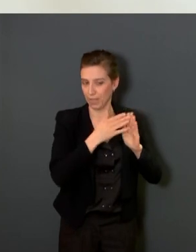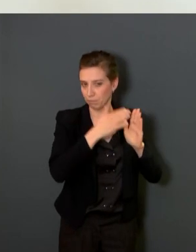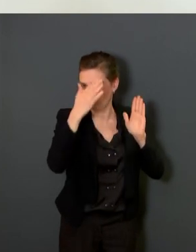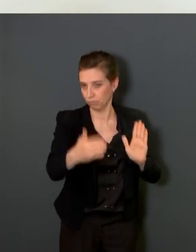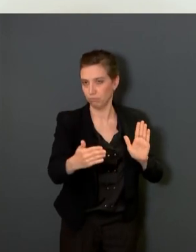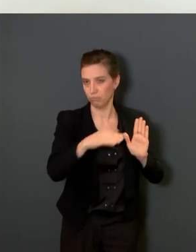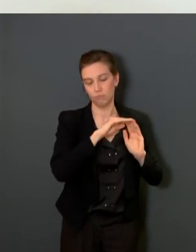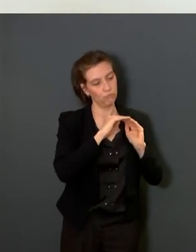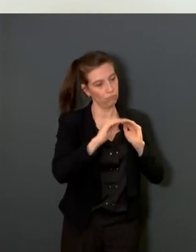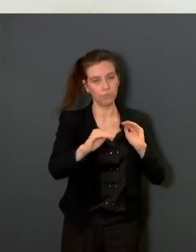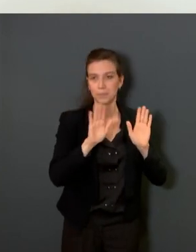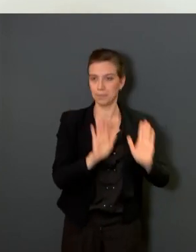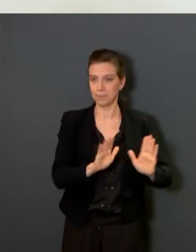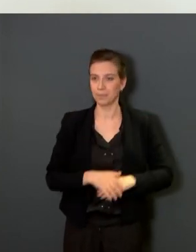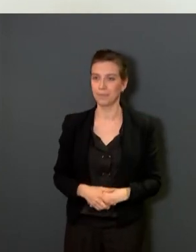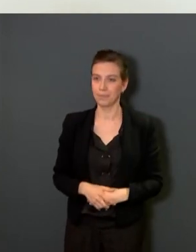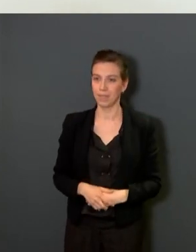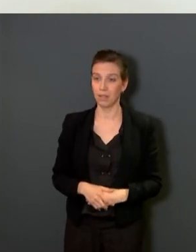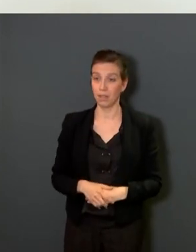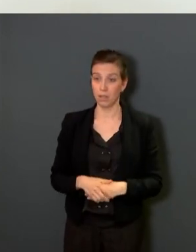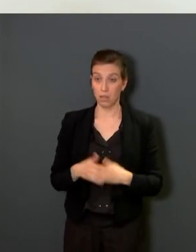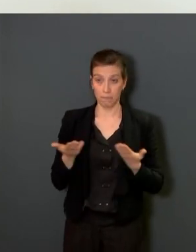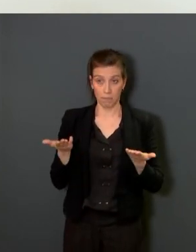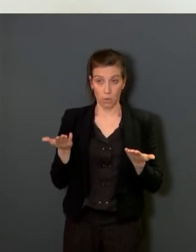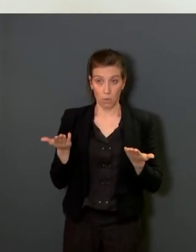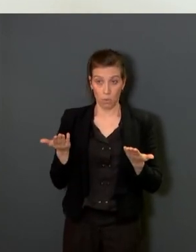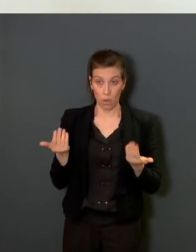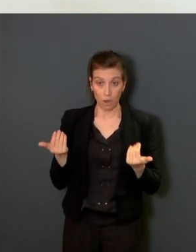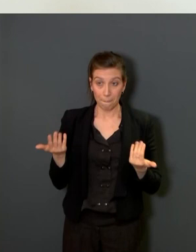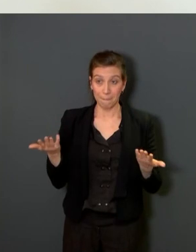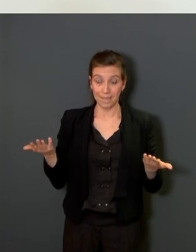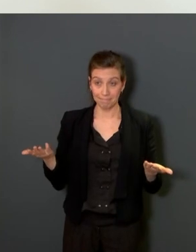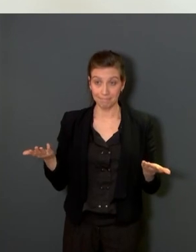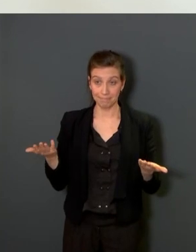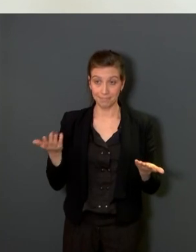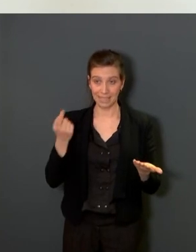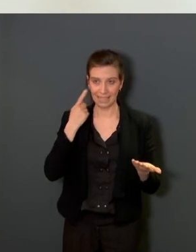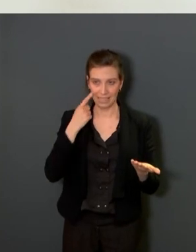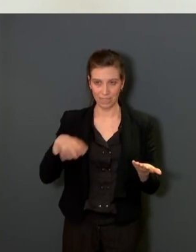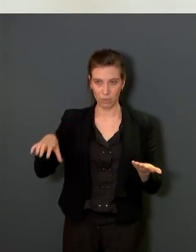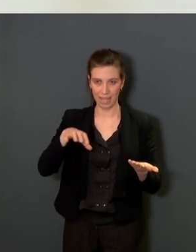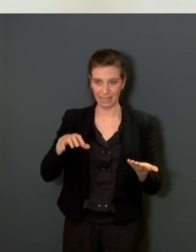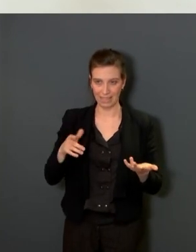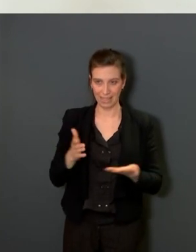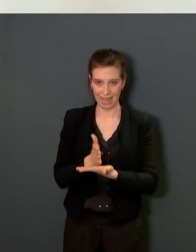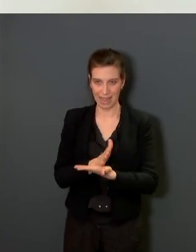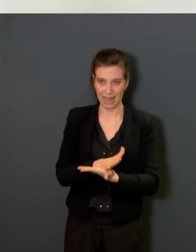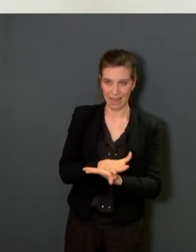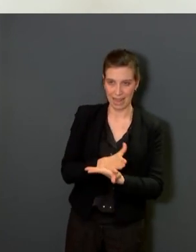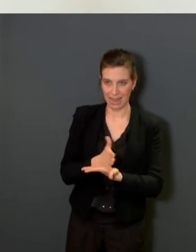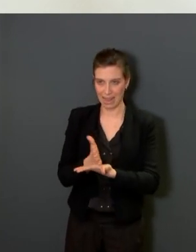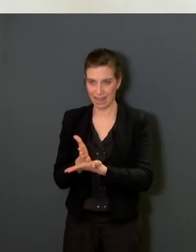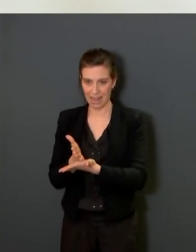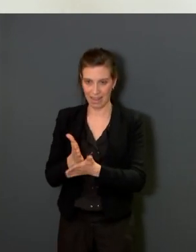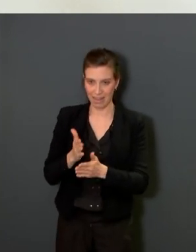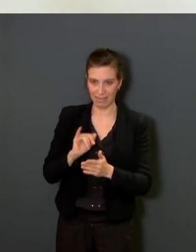te vermijden dat we op een moment waar er onzekerheid is over de cijfers,